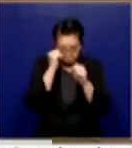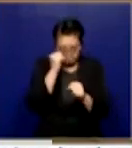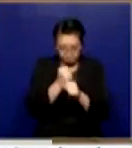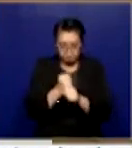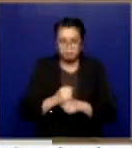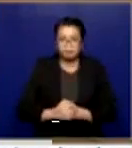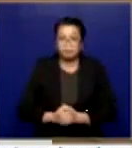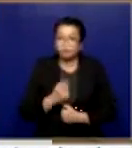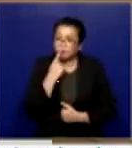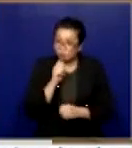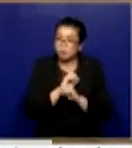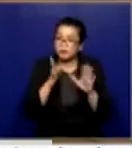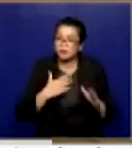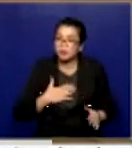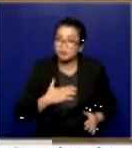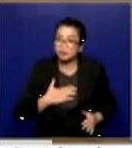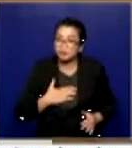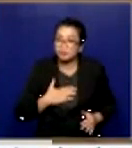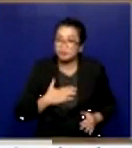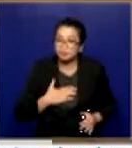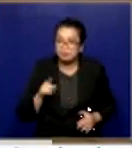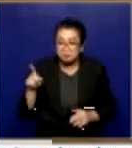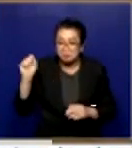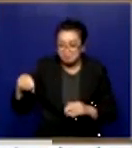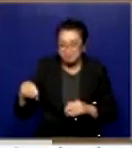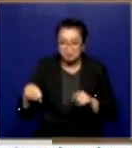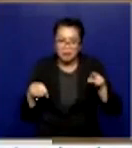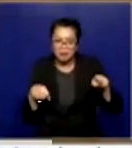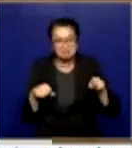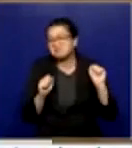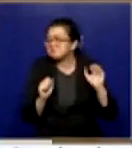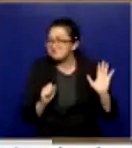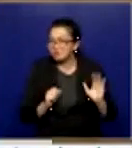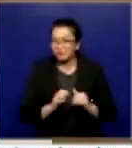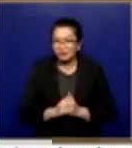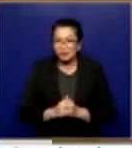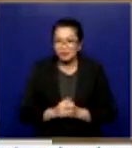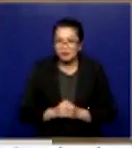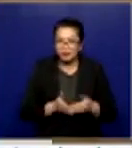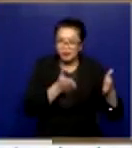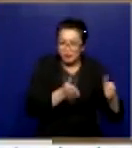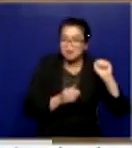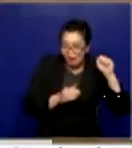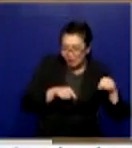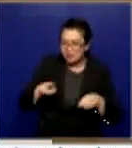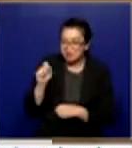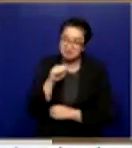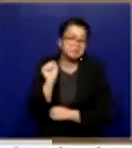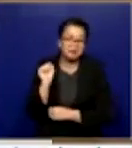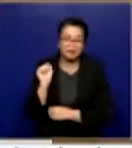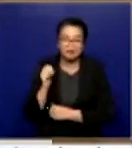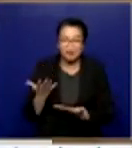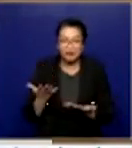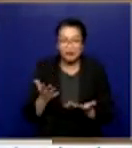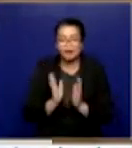คำตอบชัดไหมครับแต่ตอนนี้ไปรักน่าจะร่นขอขอบคุณนะ